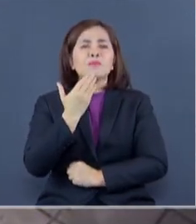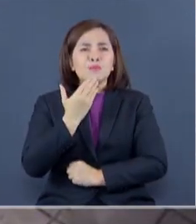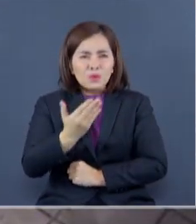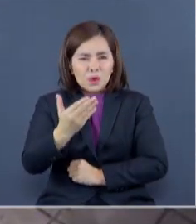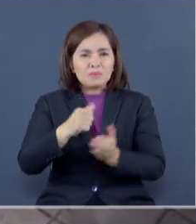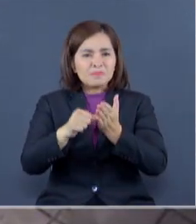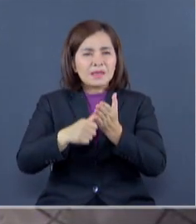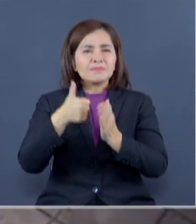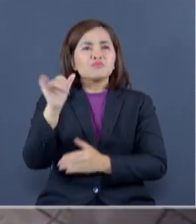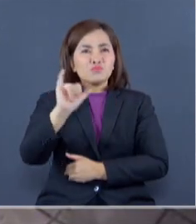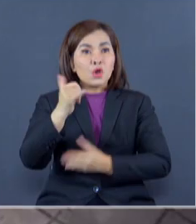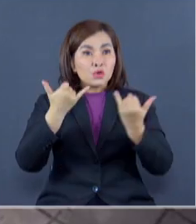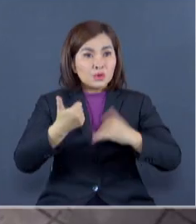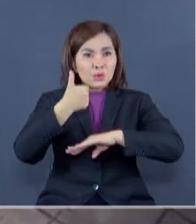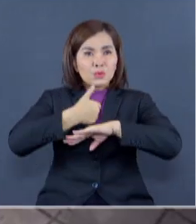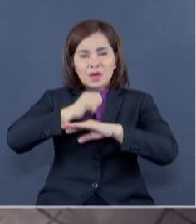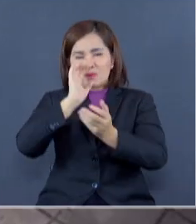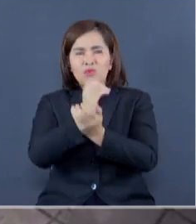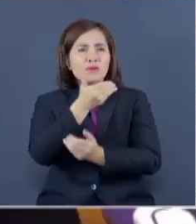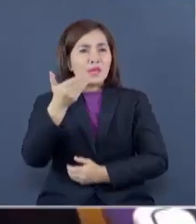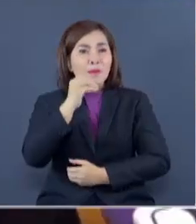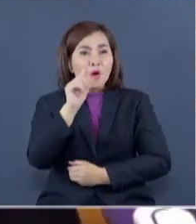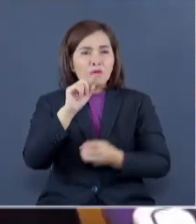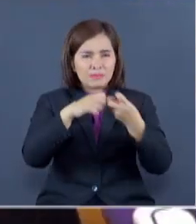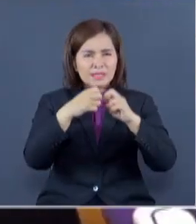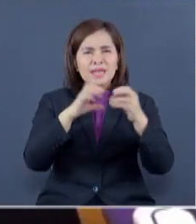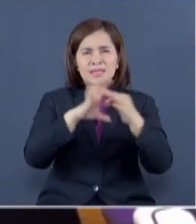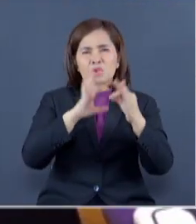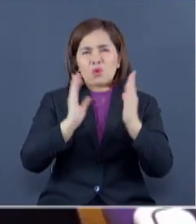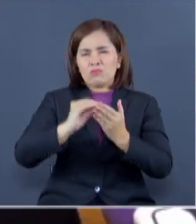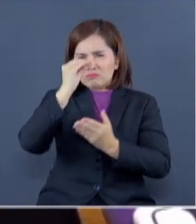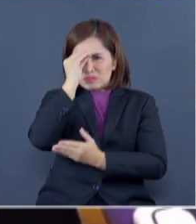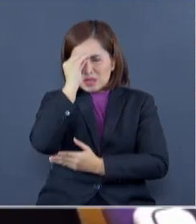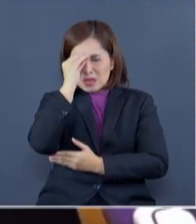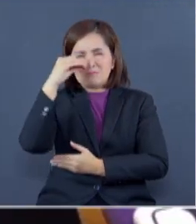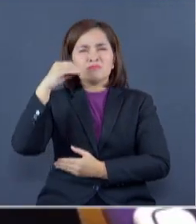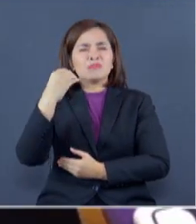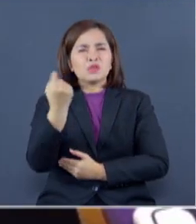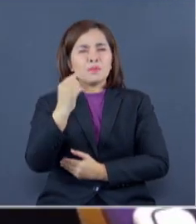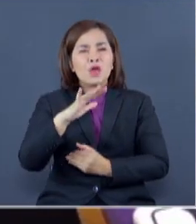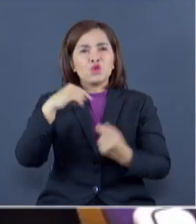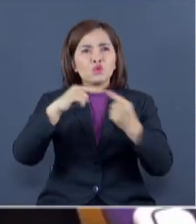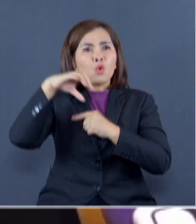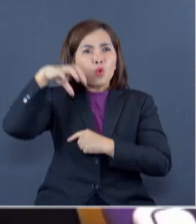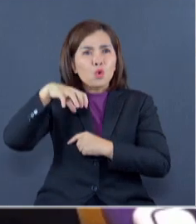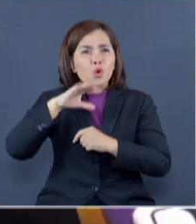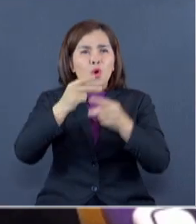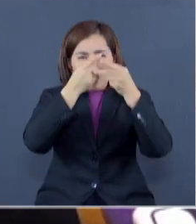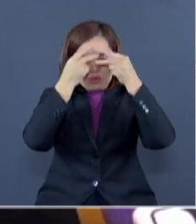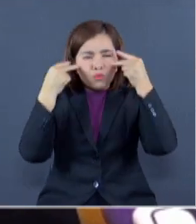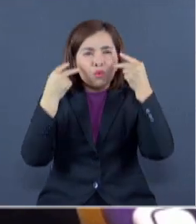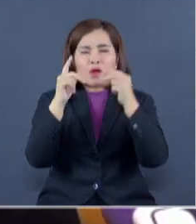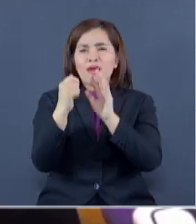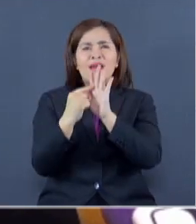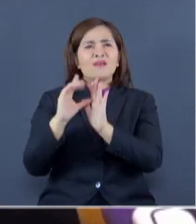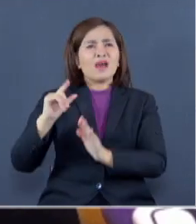กผบ.ตร.บอกว่าคดีที่เกิดขึ้นไม่ใช่นักศึกษาแล้วนี่มันเป็นรูปแบบองค์กรอาชญากรรมกลุ่มย่อยๆเพราะมี